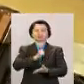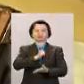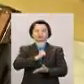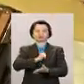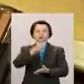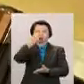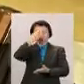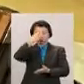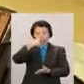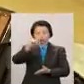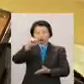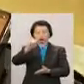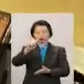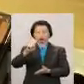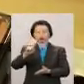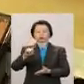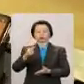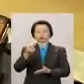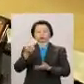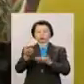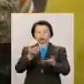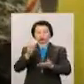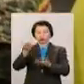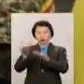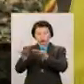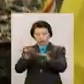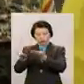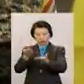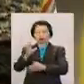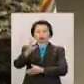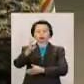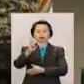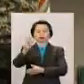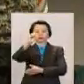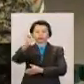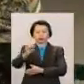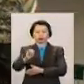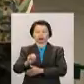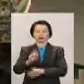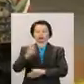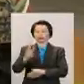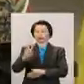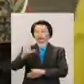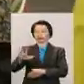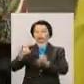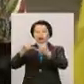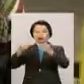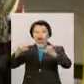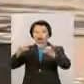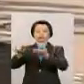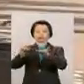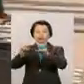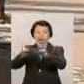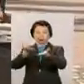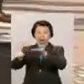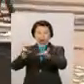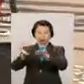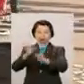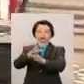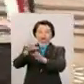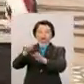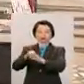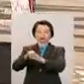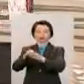cukai perkhidmatan pula, sebanyak 6% akan dikenakan kepada 25 jenis perkhidmatan. Ia